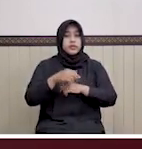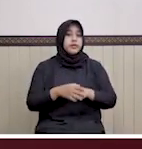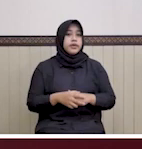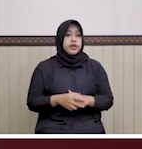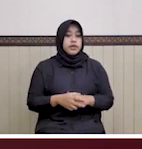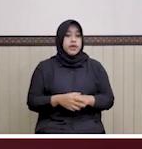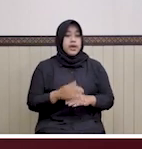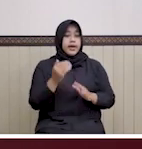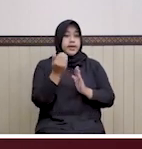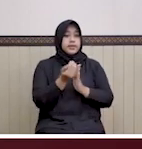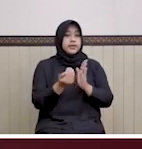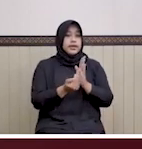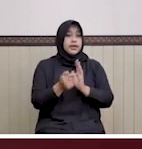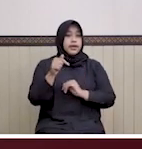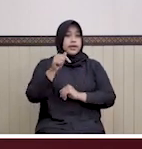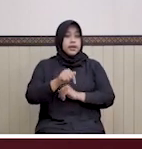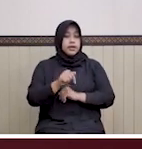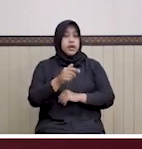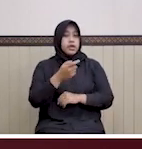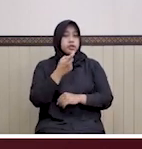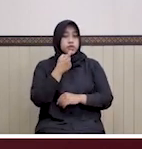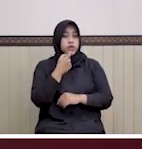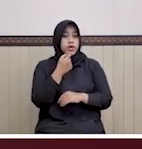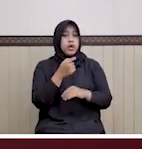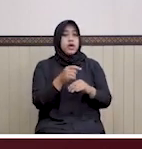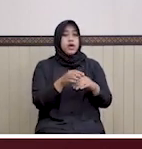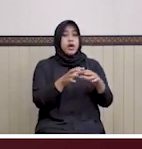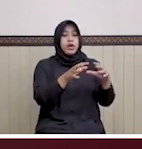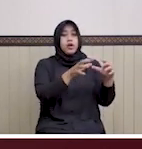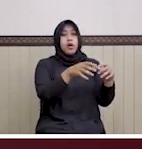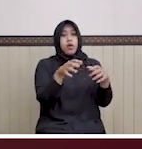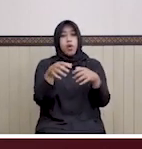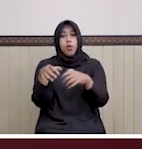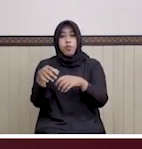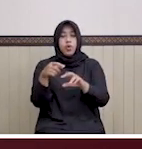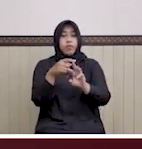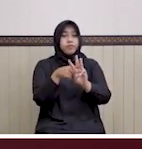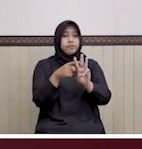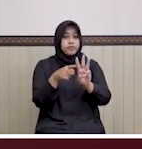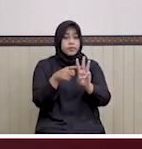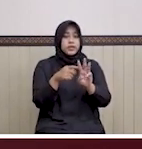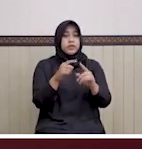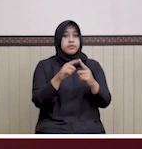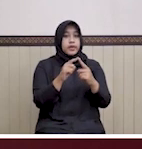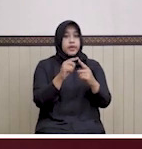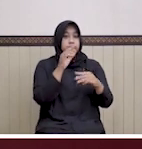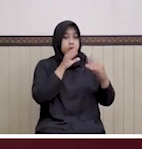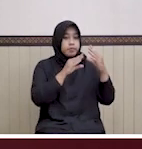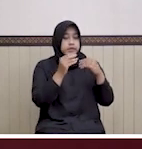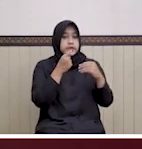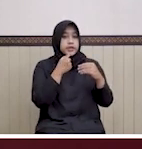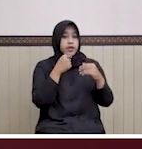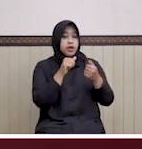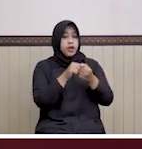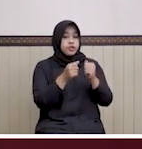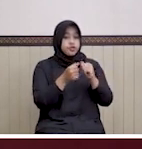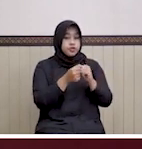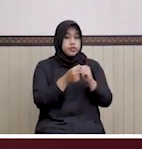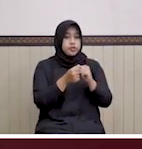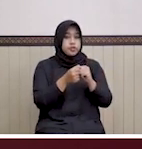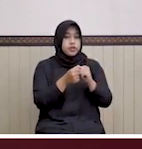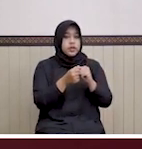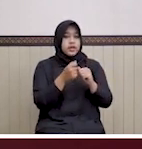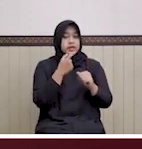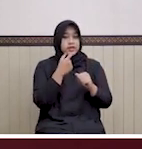memang sesi ini mbak mbak ini kita akan coba bagi tiga ya Secara umum pertama kita akan membincangkan kasus dan peristiwa yang